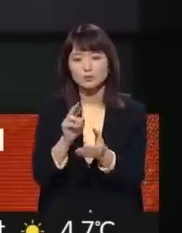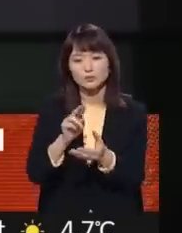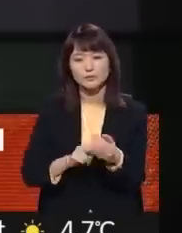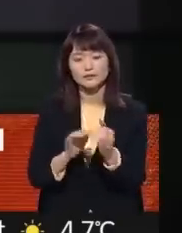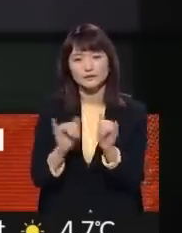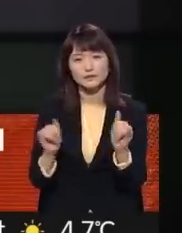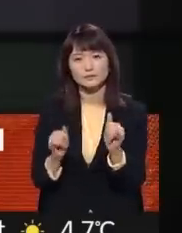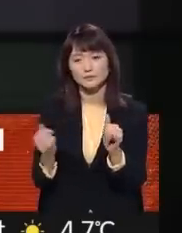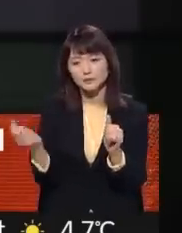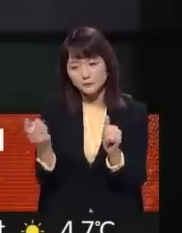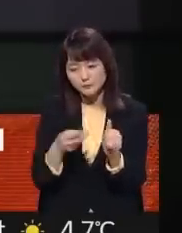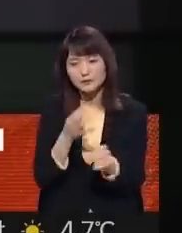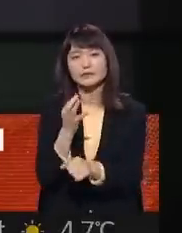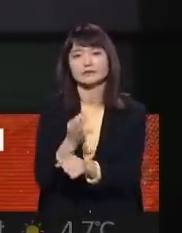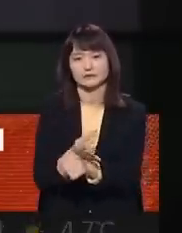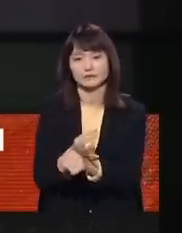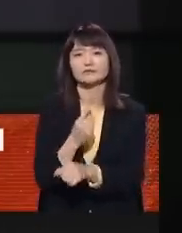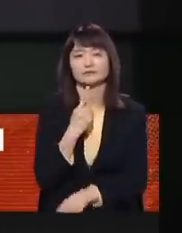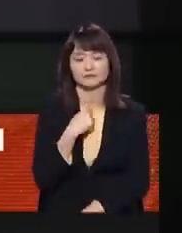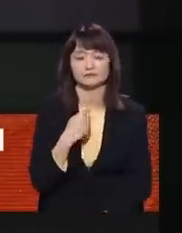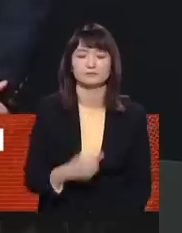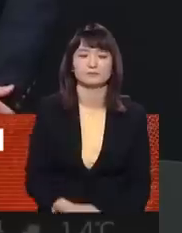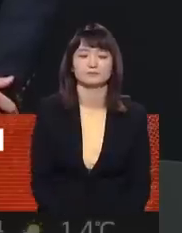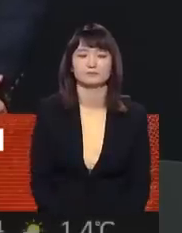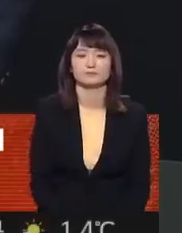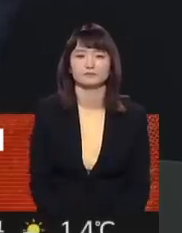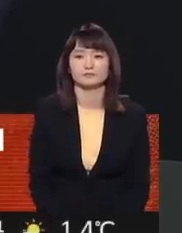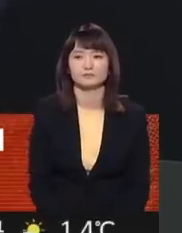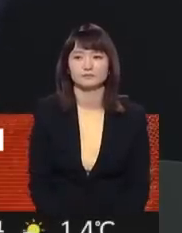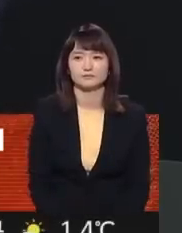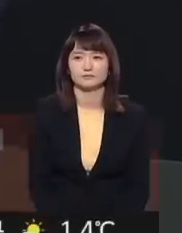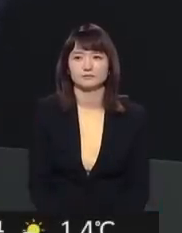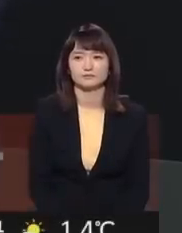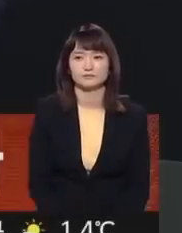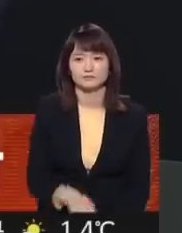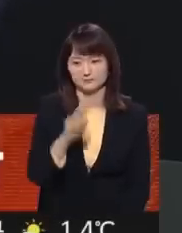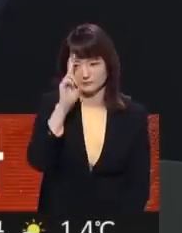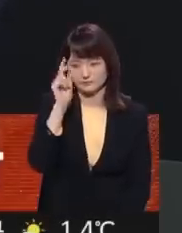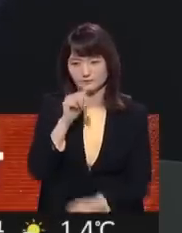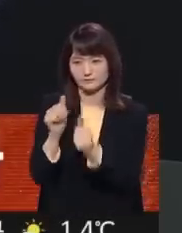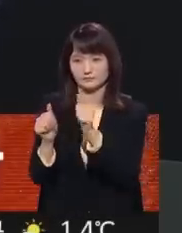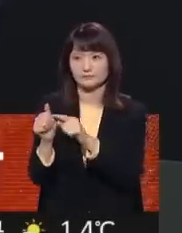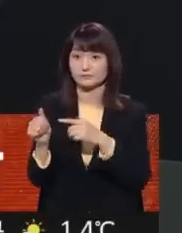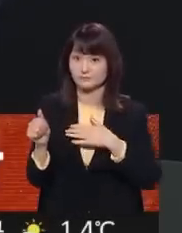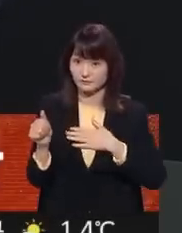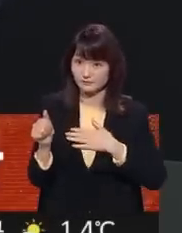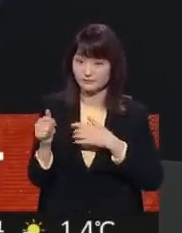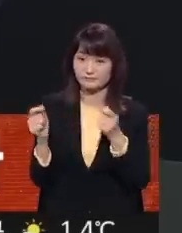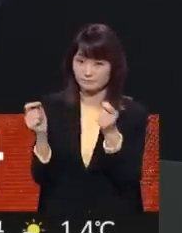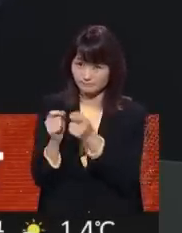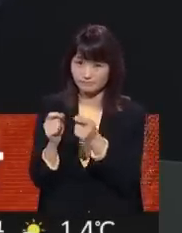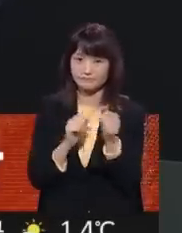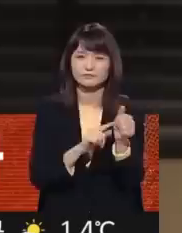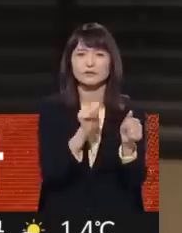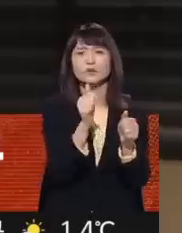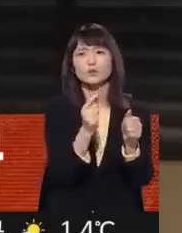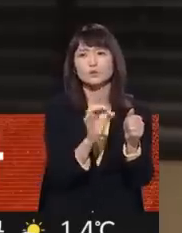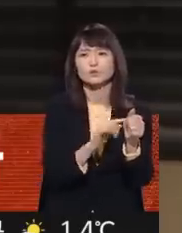선행을 해왔다고 밝혔습니다. 자 우리 박 변호사님 좀 아시죠? 네, 친하죠. 잘합니다. 정말